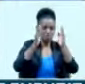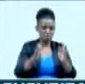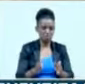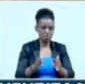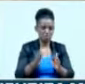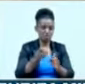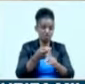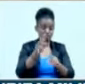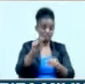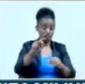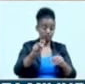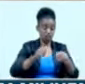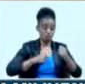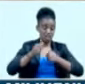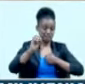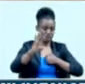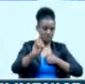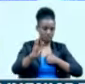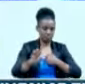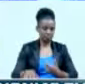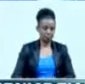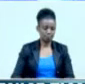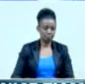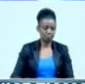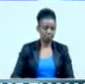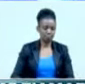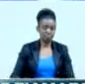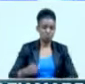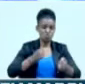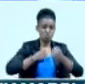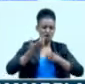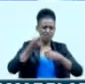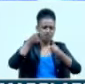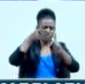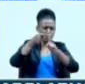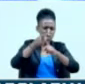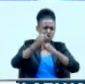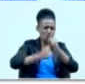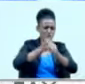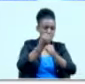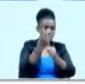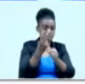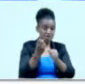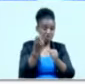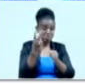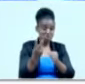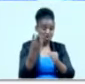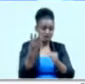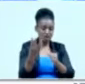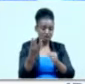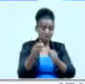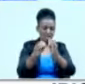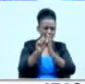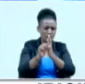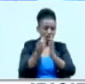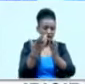Redemptus, Televiziyo Rwanda i Kigali. U Rwanda rufite intego yuko mu mwaka wa 2024 buri